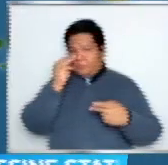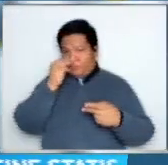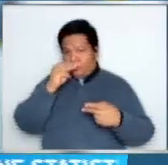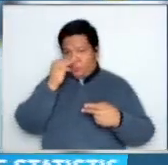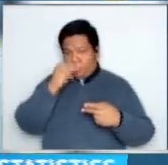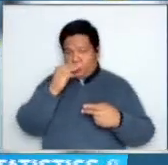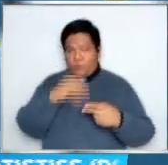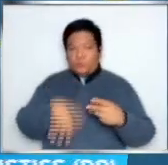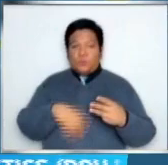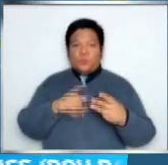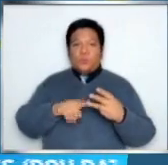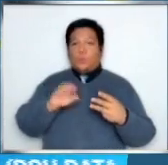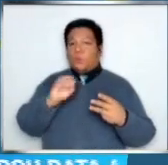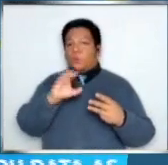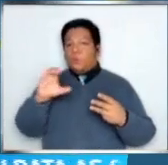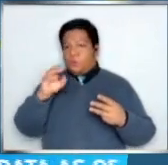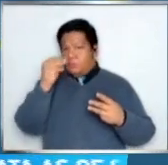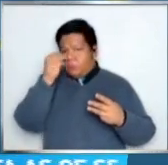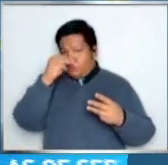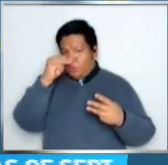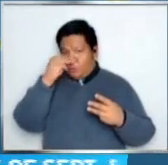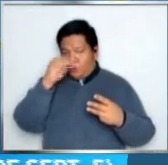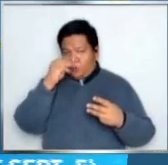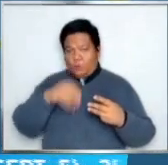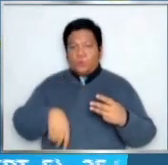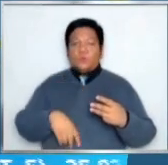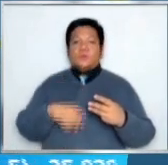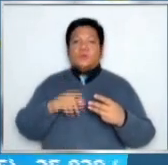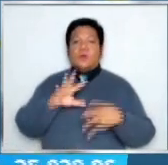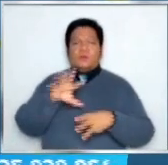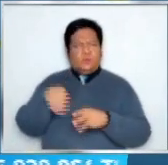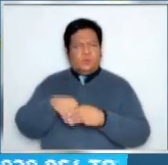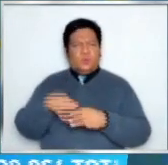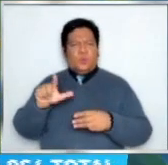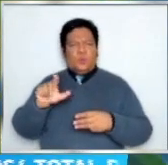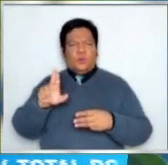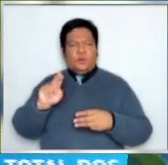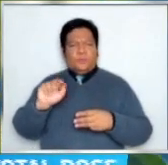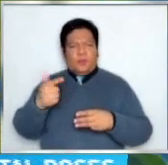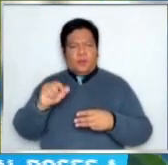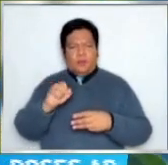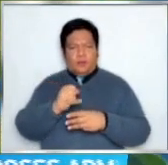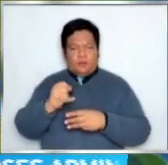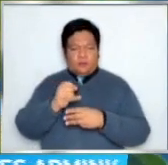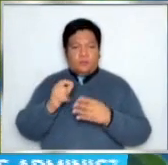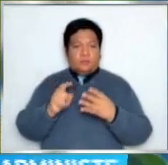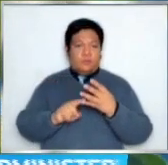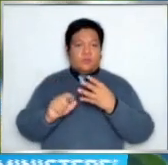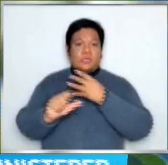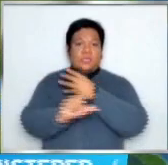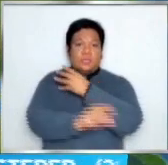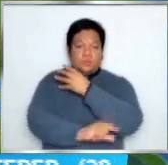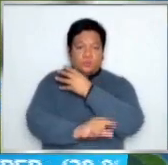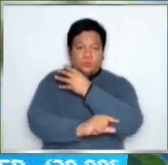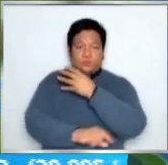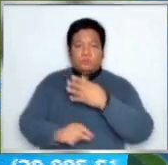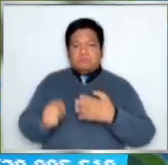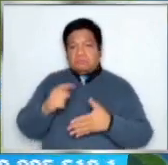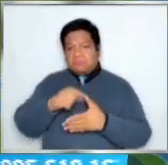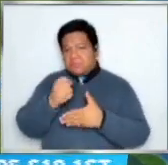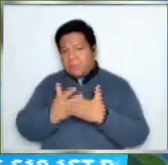Occidental Mindoro, kasama ang Lubang Island, sa central and southern portion ng Quezon, sa buong Batangas, Cavite,